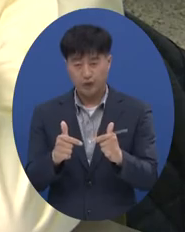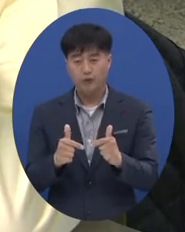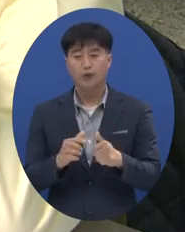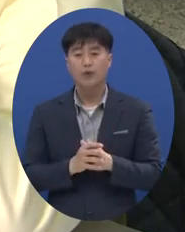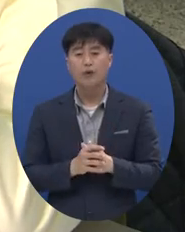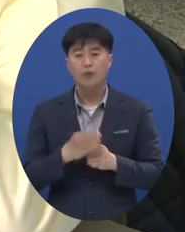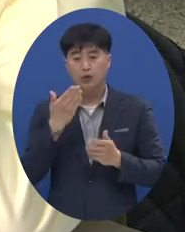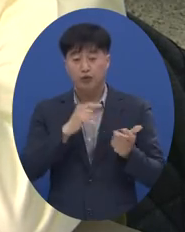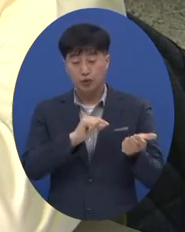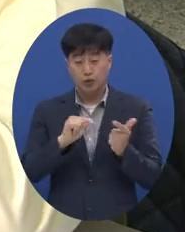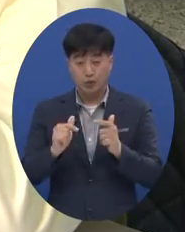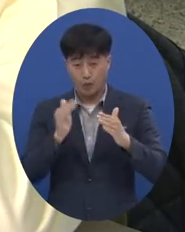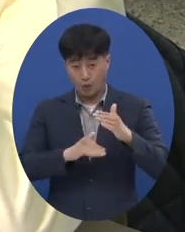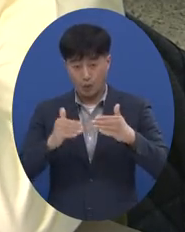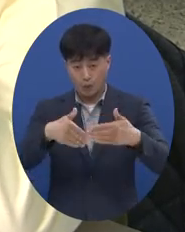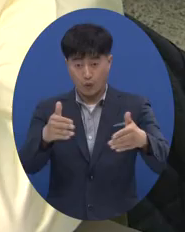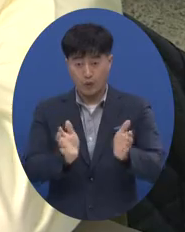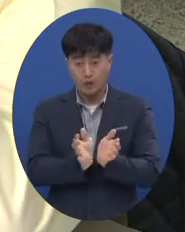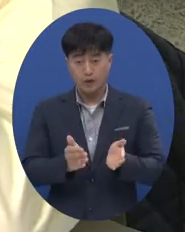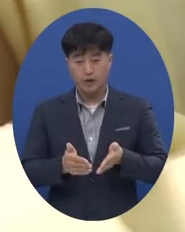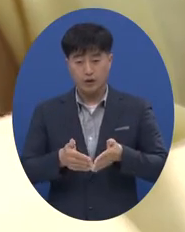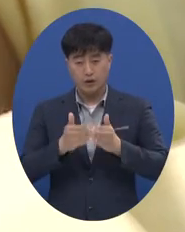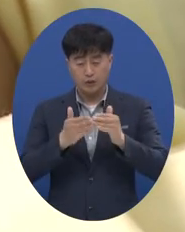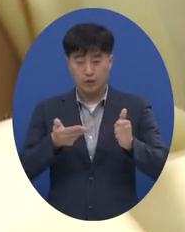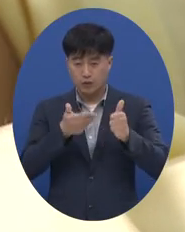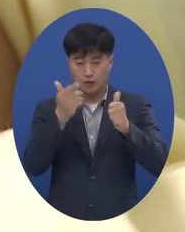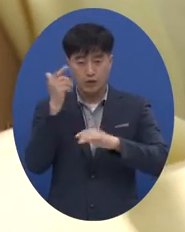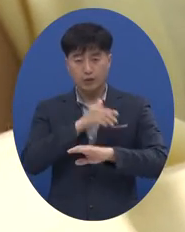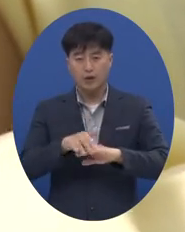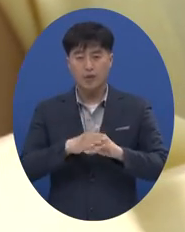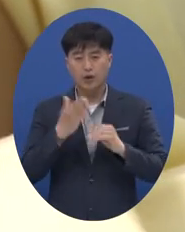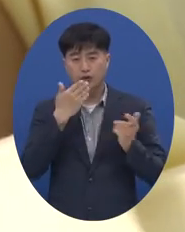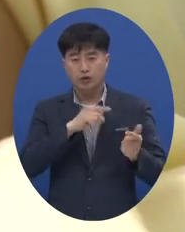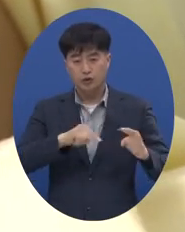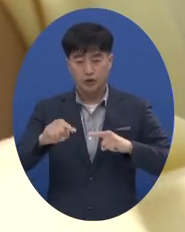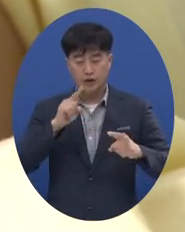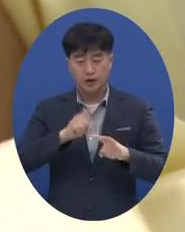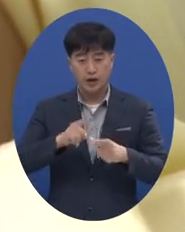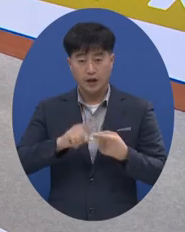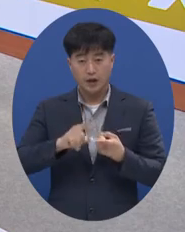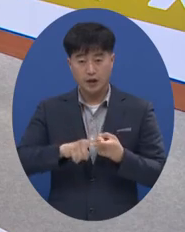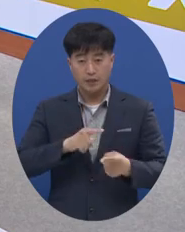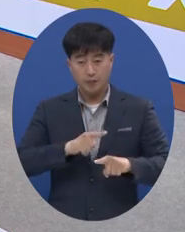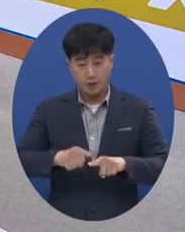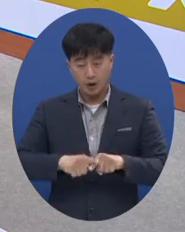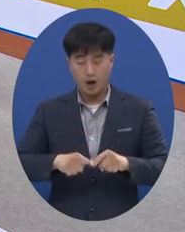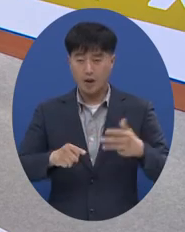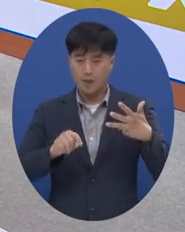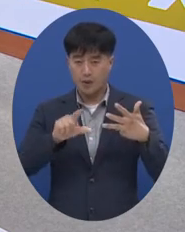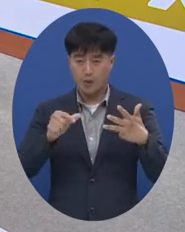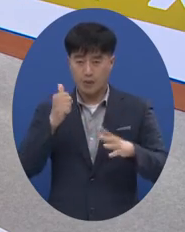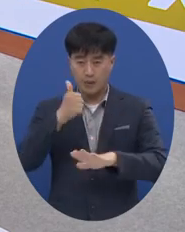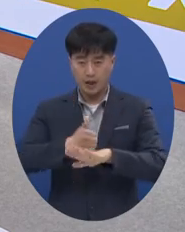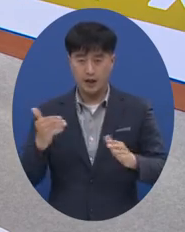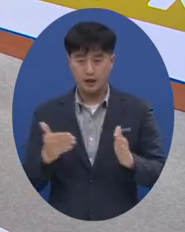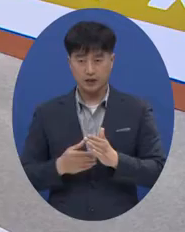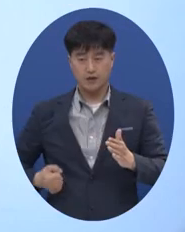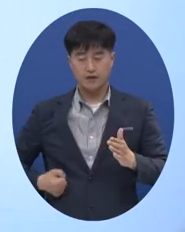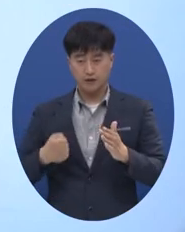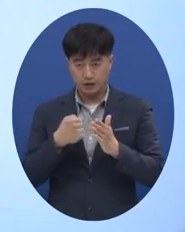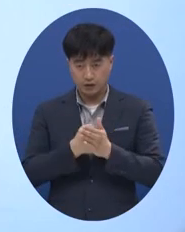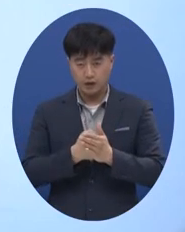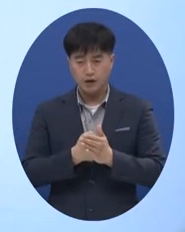꾸려 먹거리 공동체를 육성하겠다는 방침. 도는 먹거리 정책에 대한 평가지표를 오는 8월 말까지 확정하고